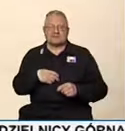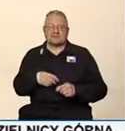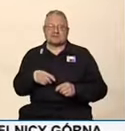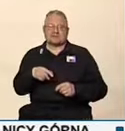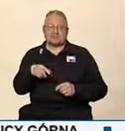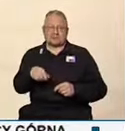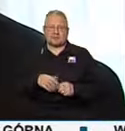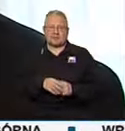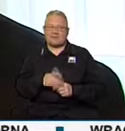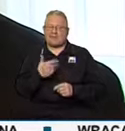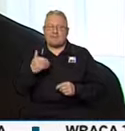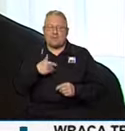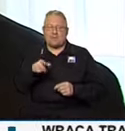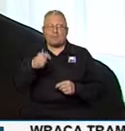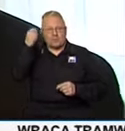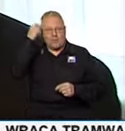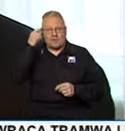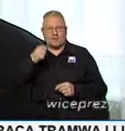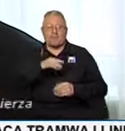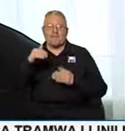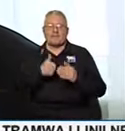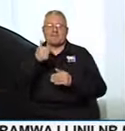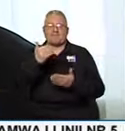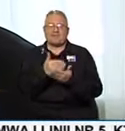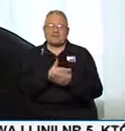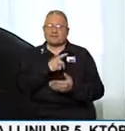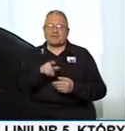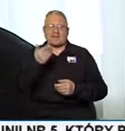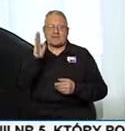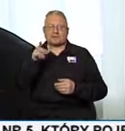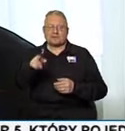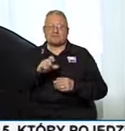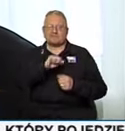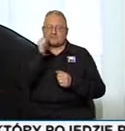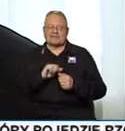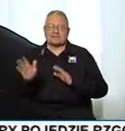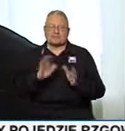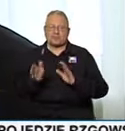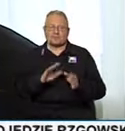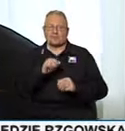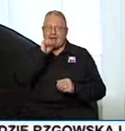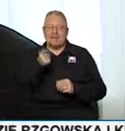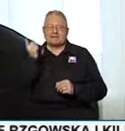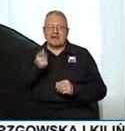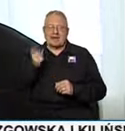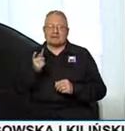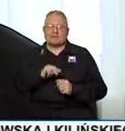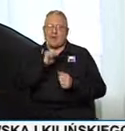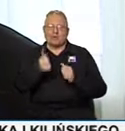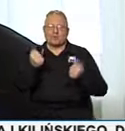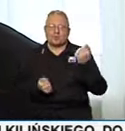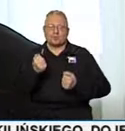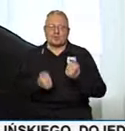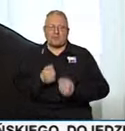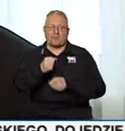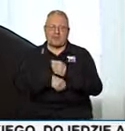mu legowisko? Nie byłoby to żadnym kłopotem, pod jednym warunkiem, że nie będzie to w żaden sposób ani zagrażało, ani